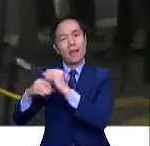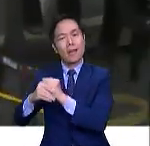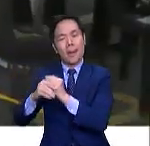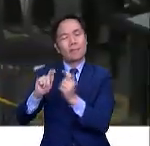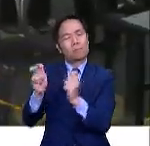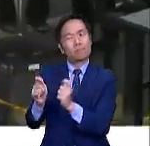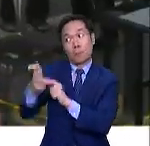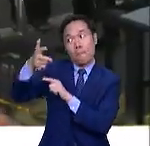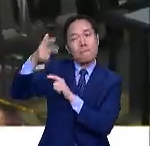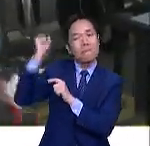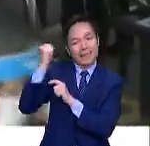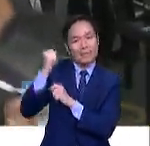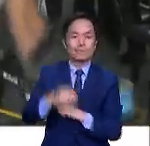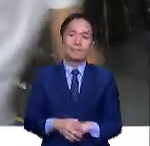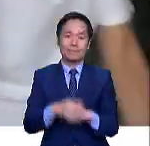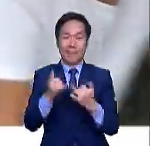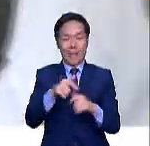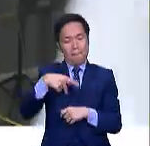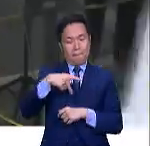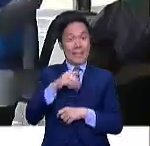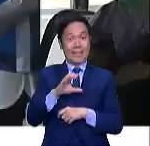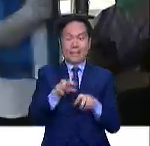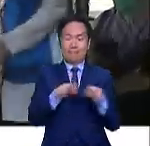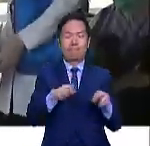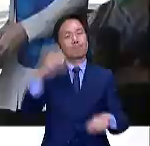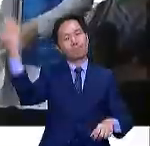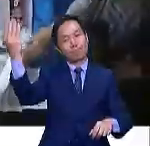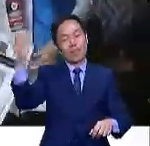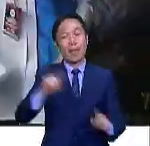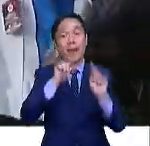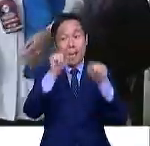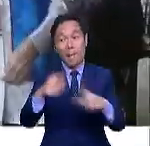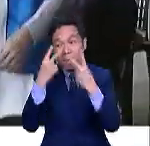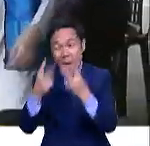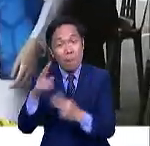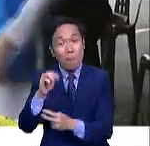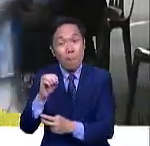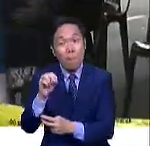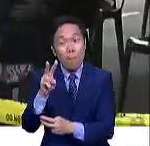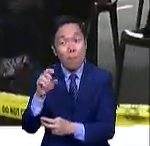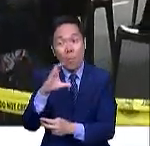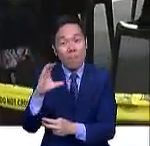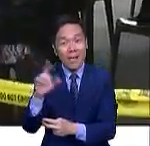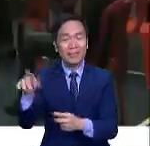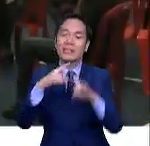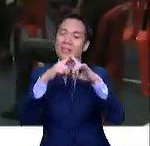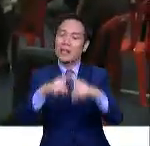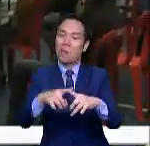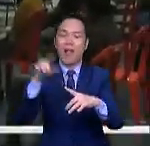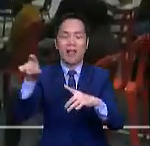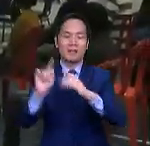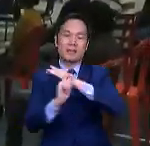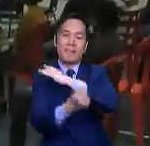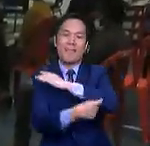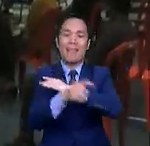Beliau berkata demikian dalam sidang media selepas mengadakan lawatan ke program MOVAC di PPV Dewan Muafakat Johor Taman